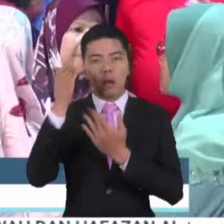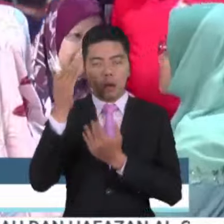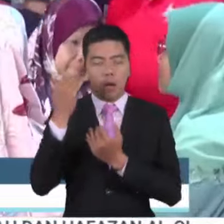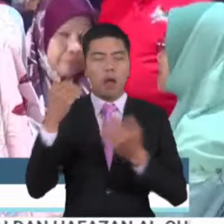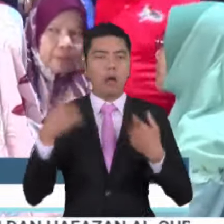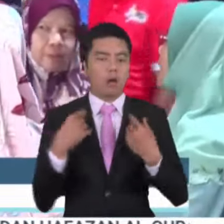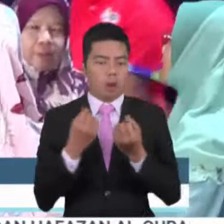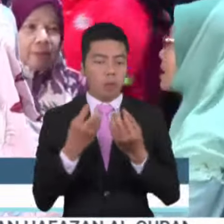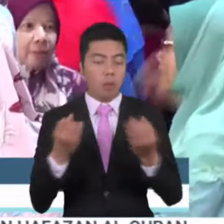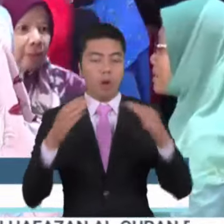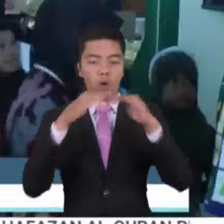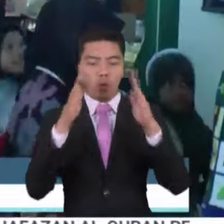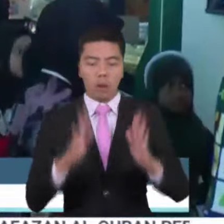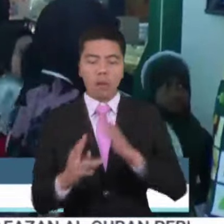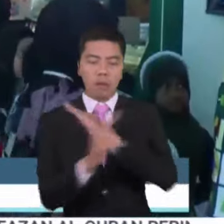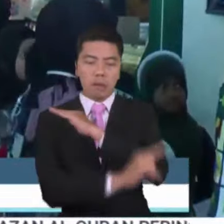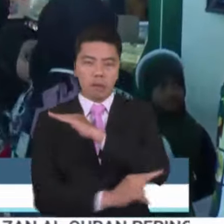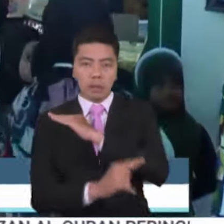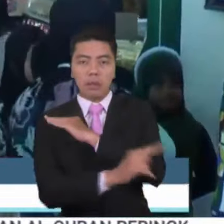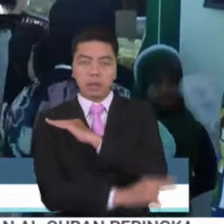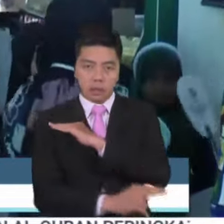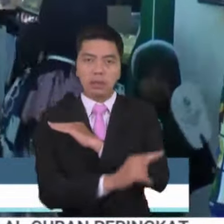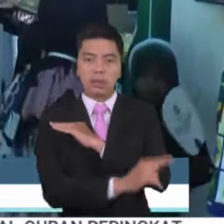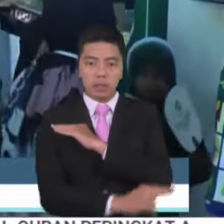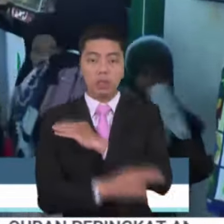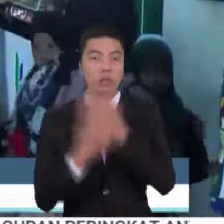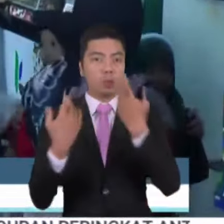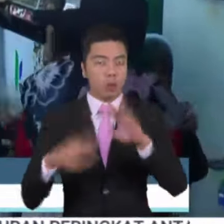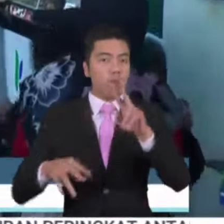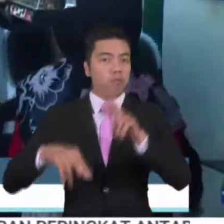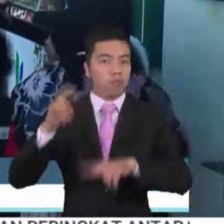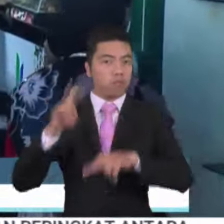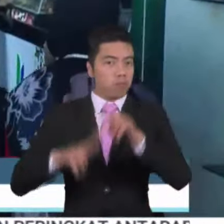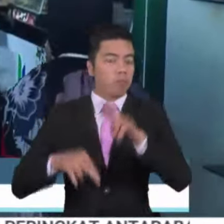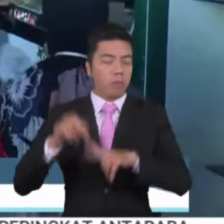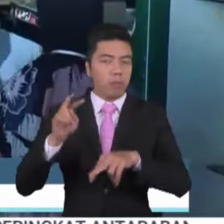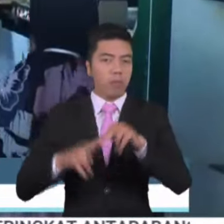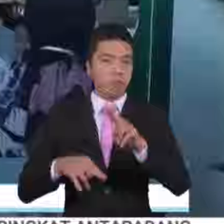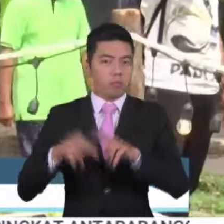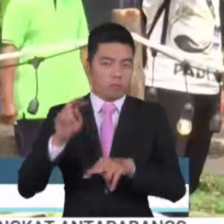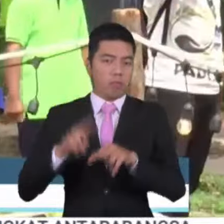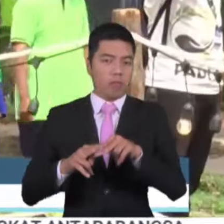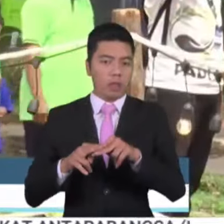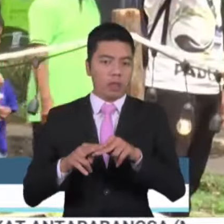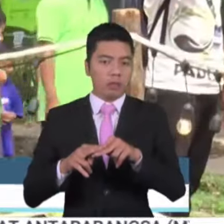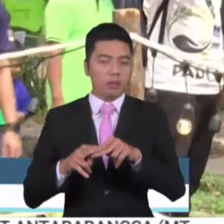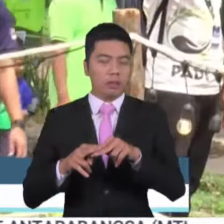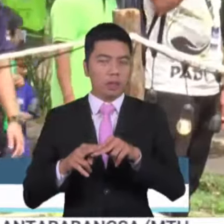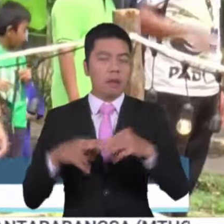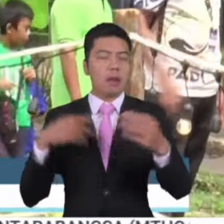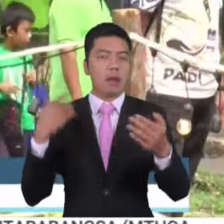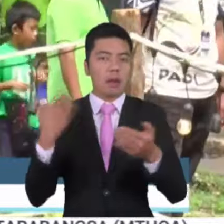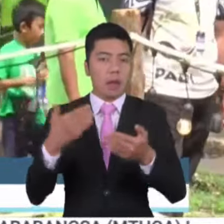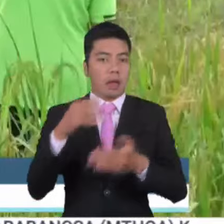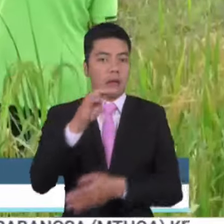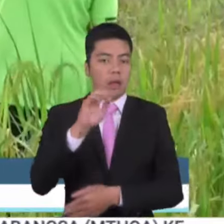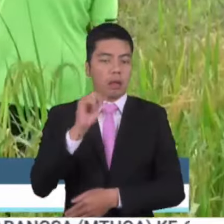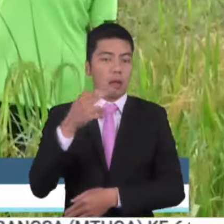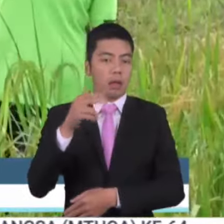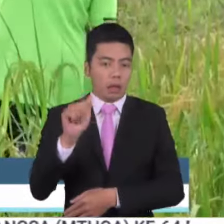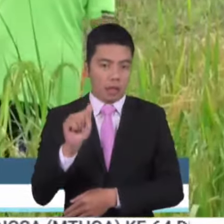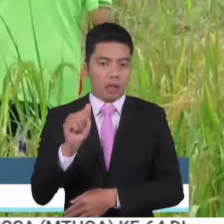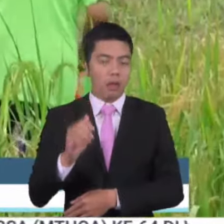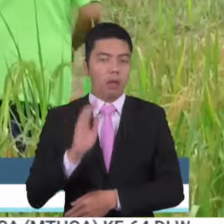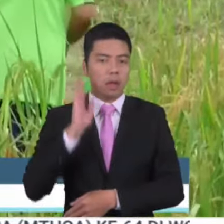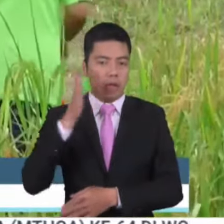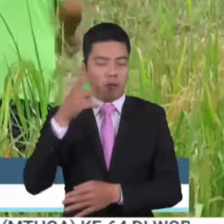beberapa rumah-rumah negeri yang telah dibina sekitar pekarangan kawasan Mahar itu dipertimbang